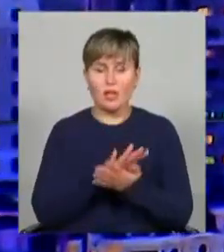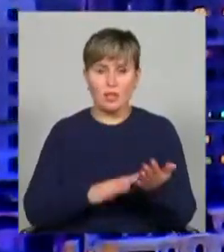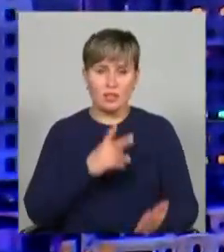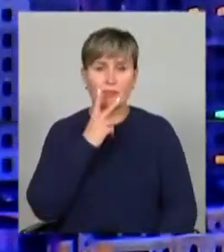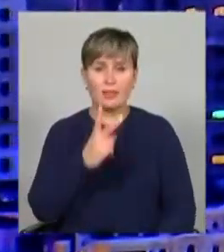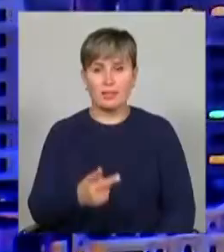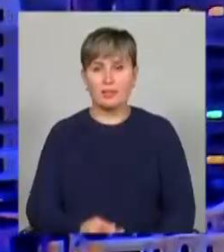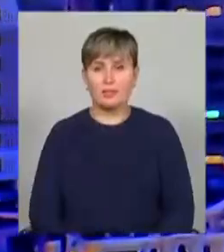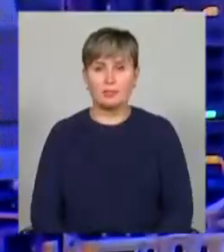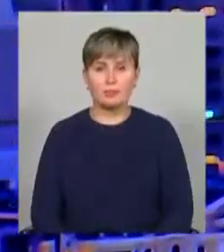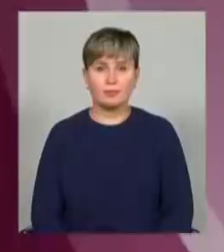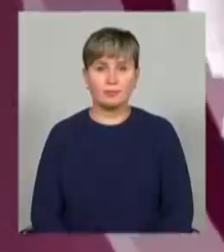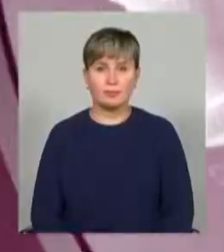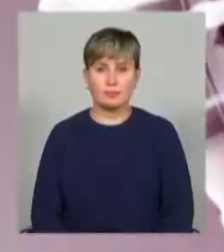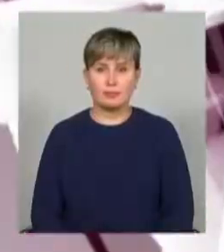Далее в выпуске.